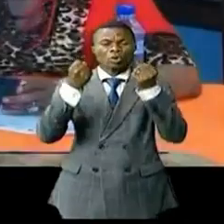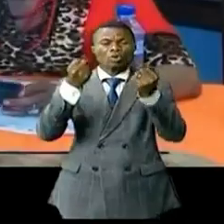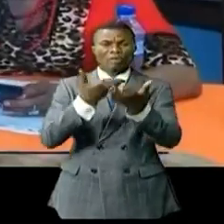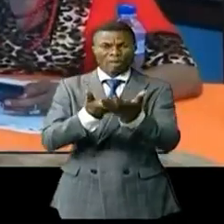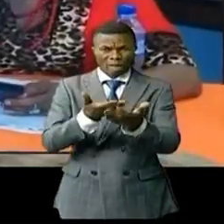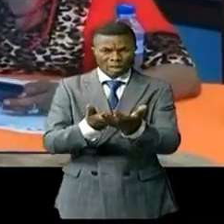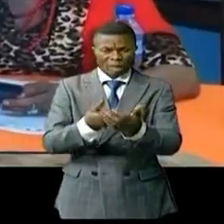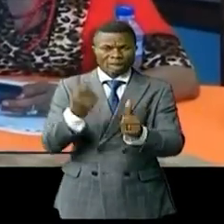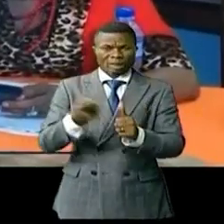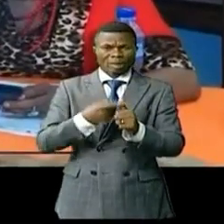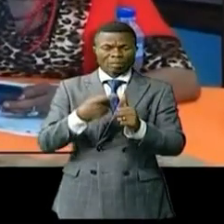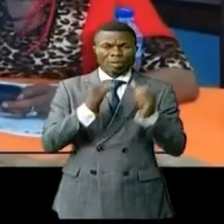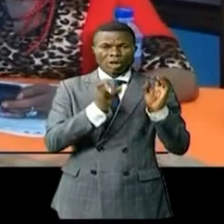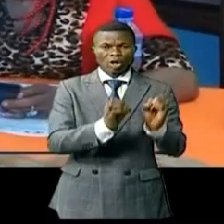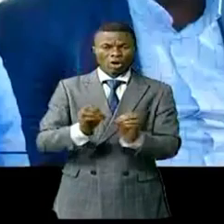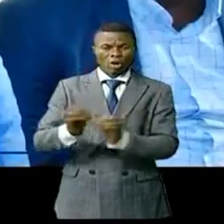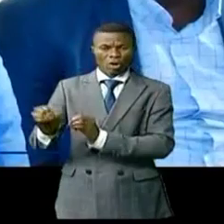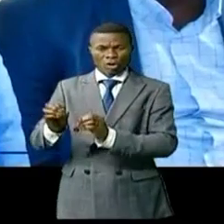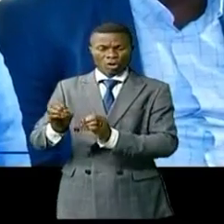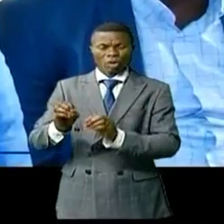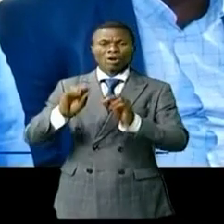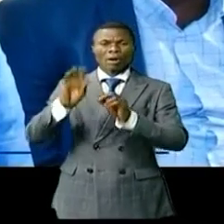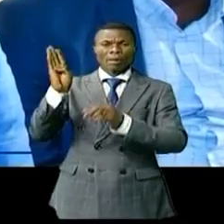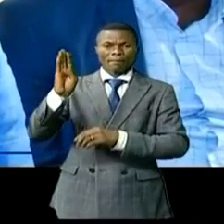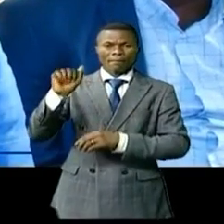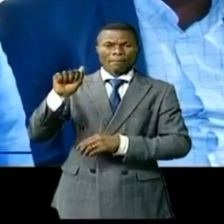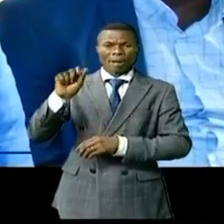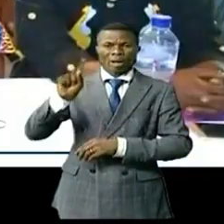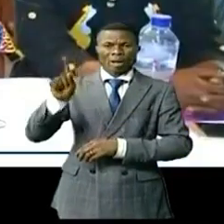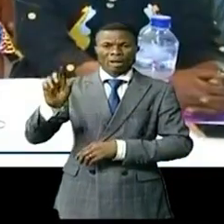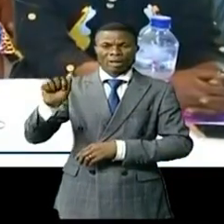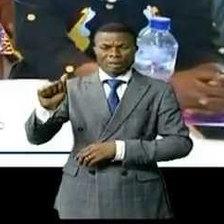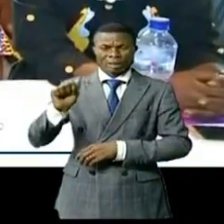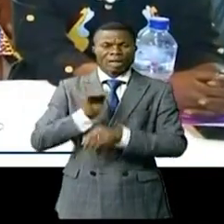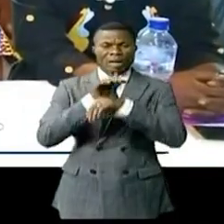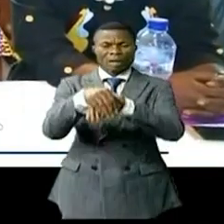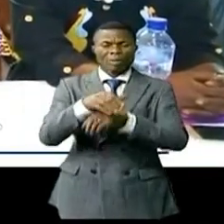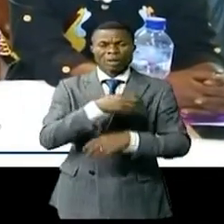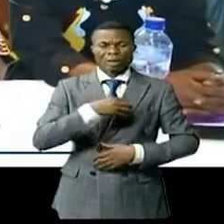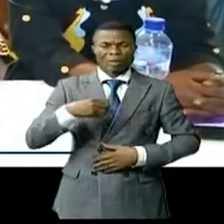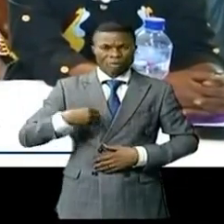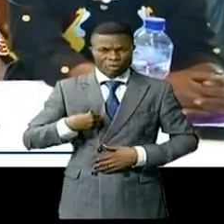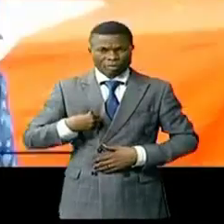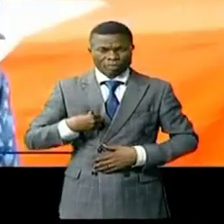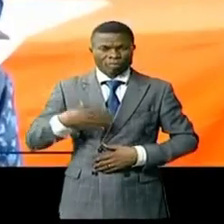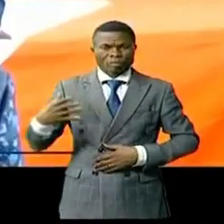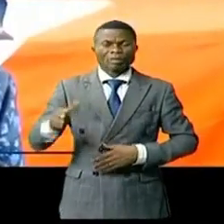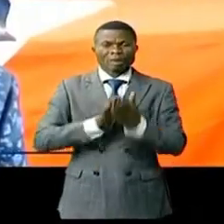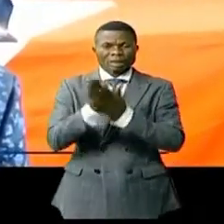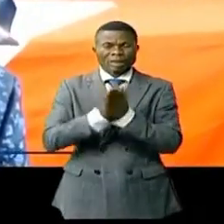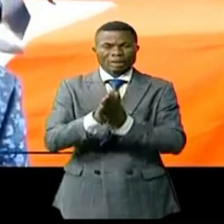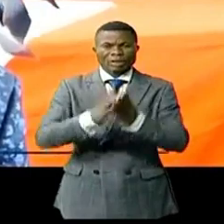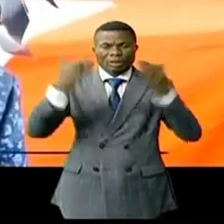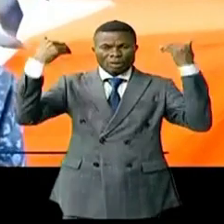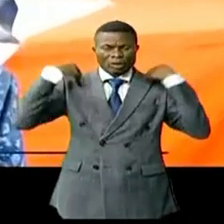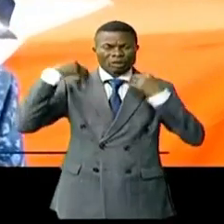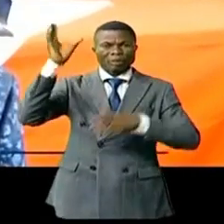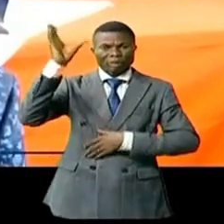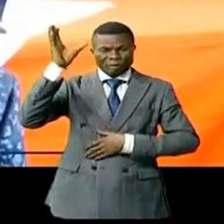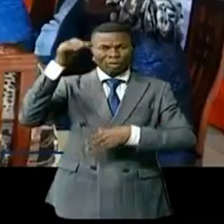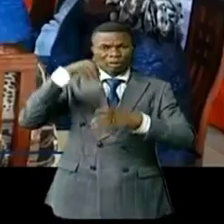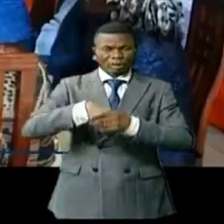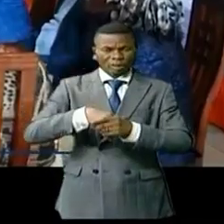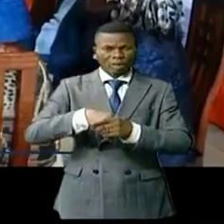notamment l'organisation des barzas, l'implication de la femme, la prise en compte des autorités traditionnelles dans les